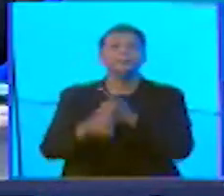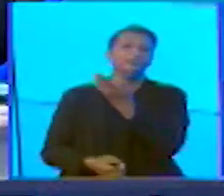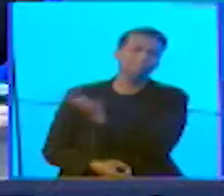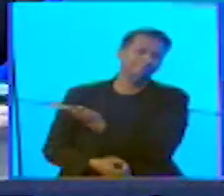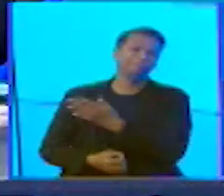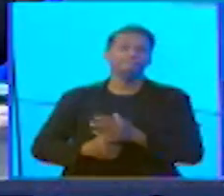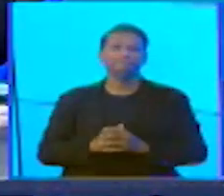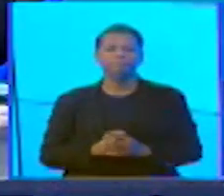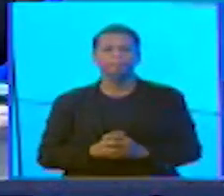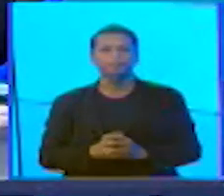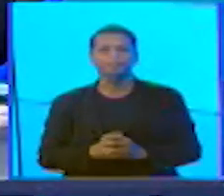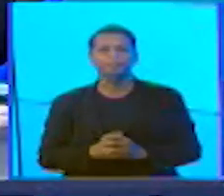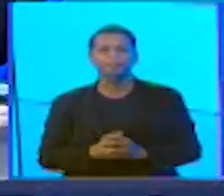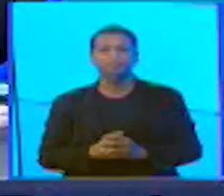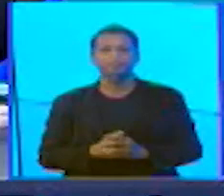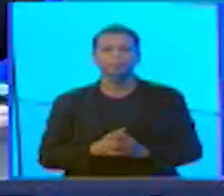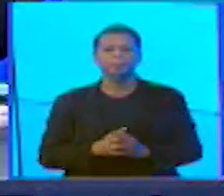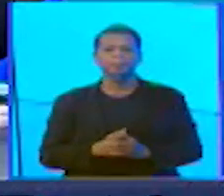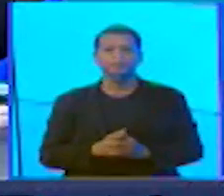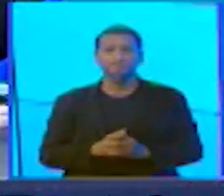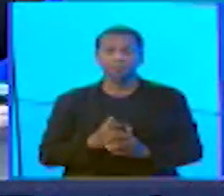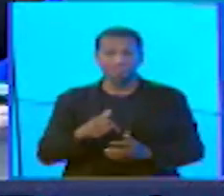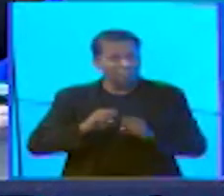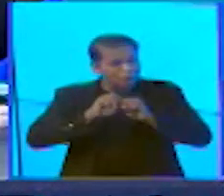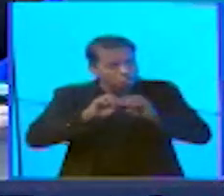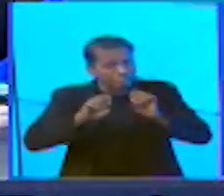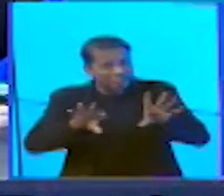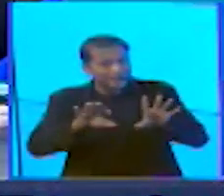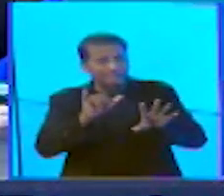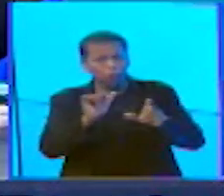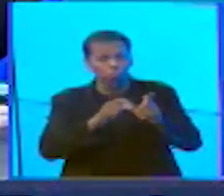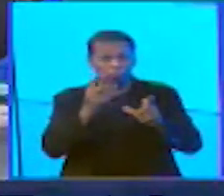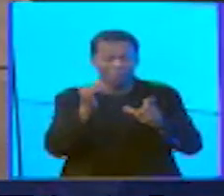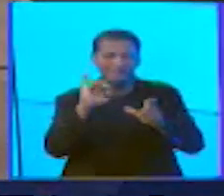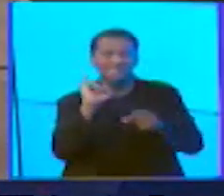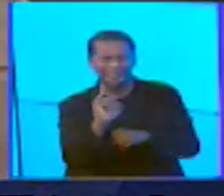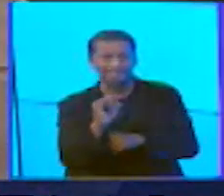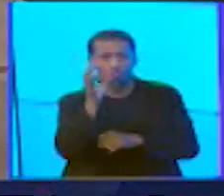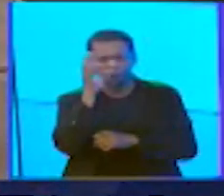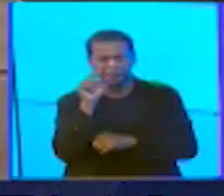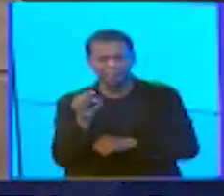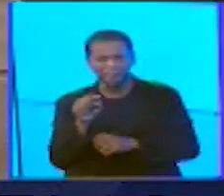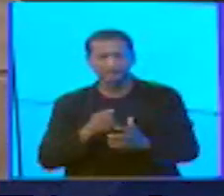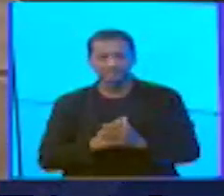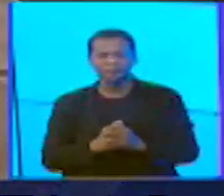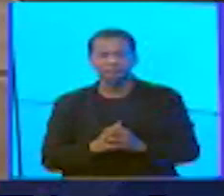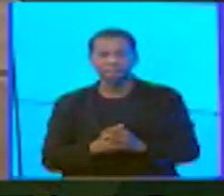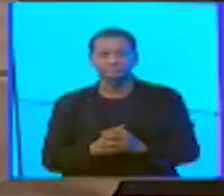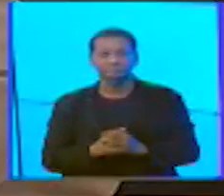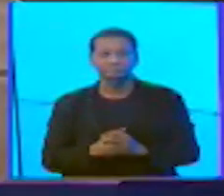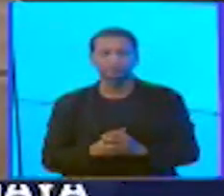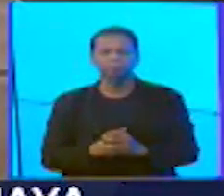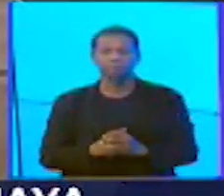Jaya dan berikut pernyataan Kabid humas Polda Metro Jaya kombespol Yusri Yunus Hai konsep hidup